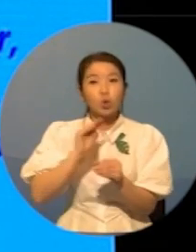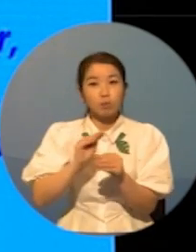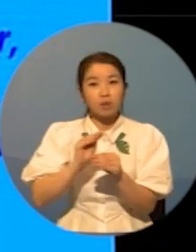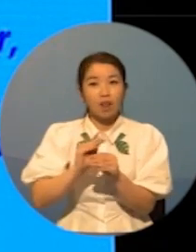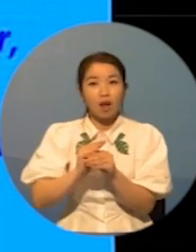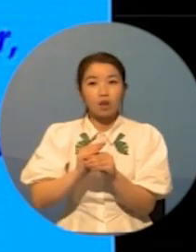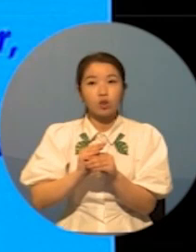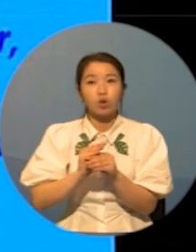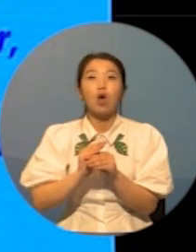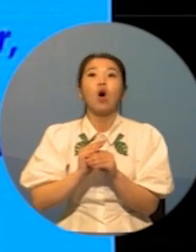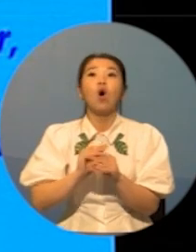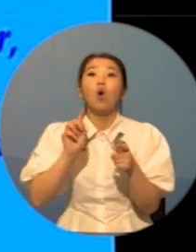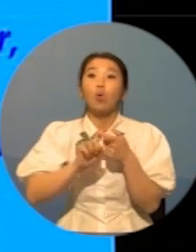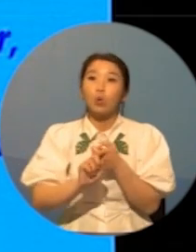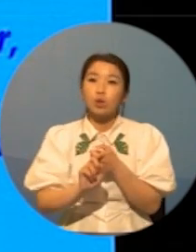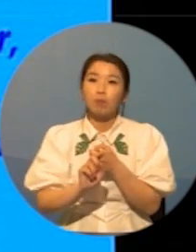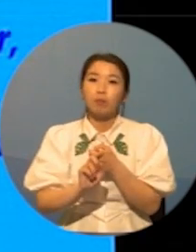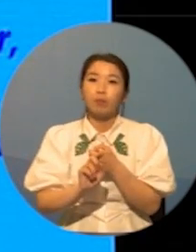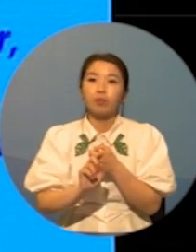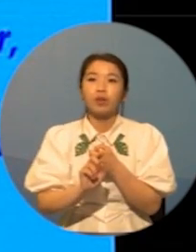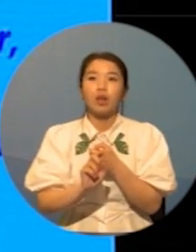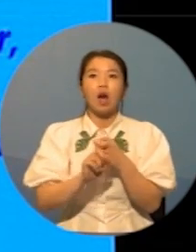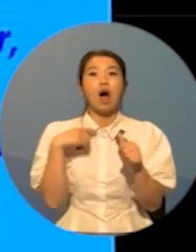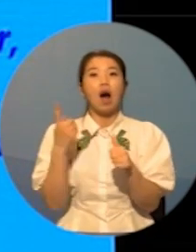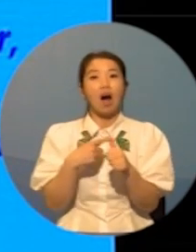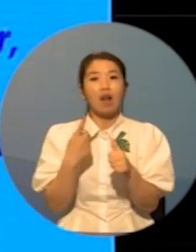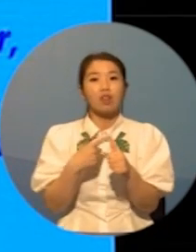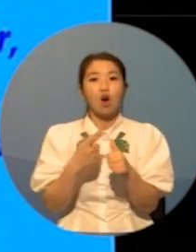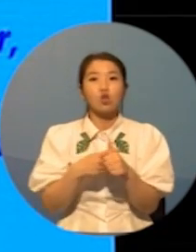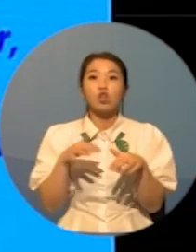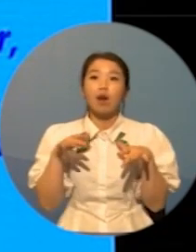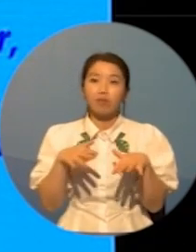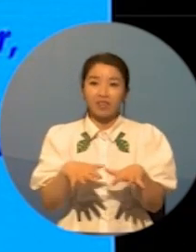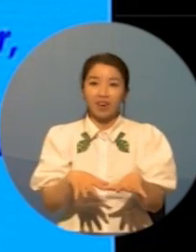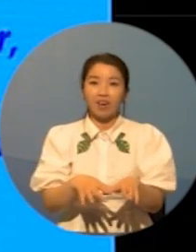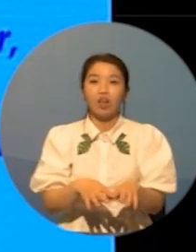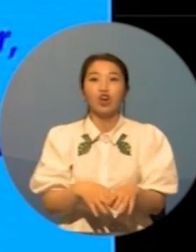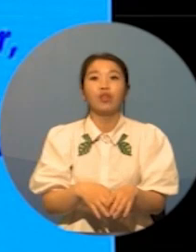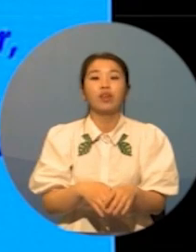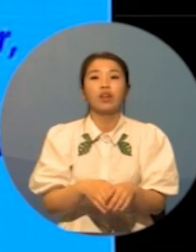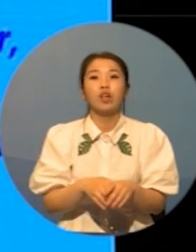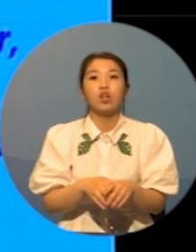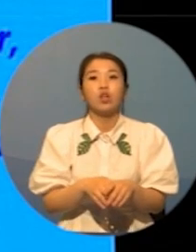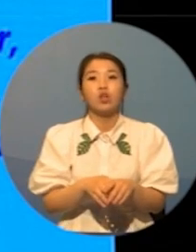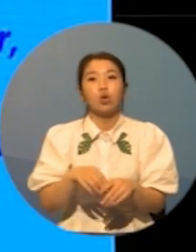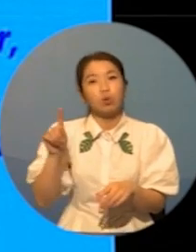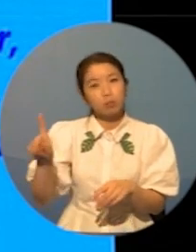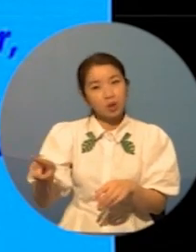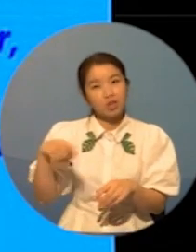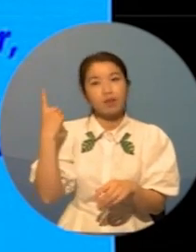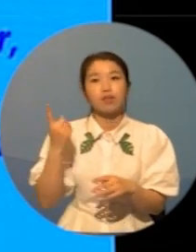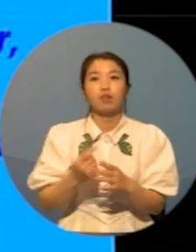ұ, мақ, мек, пақ, пек, бақ, пек қосымталарының тиісілісін